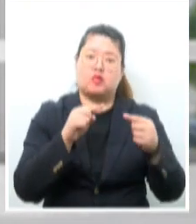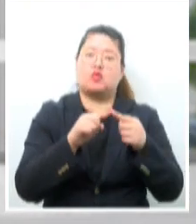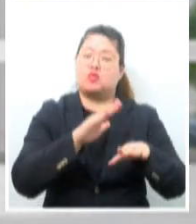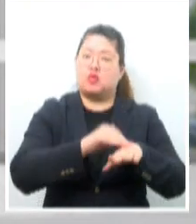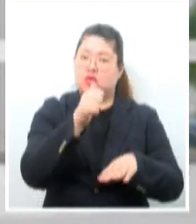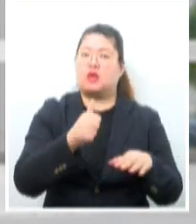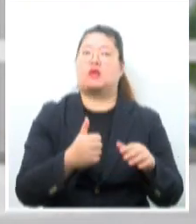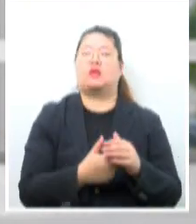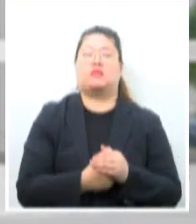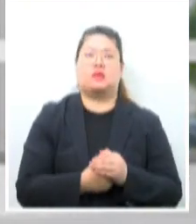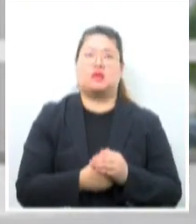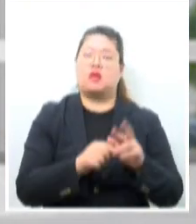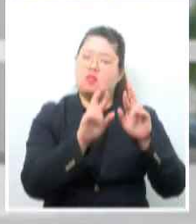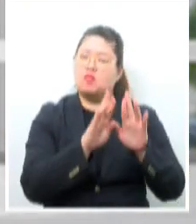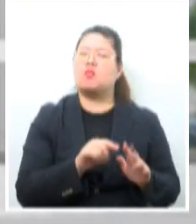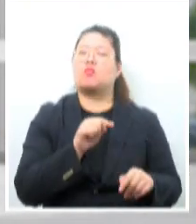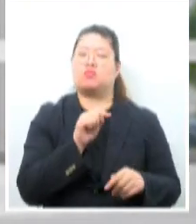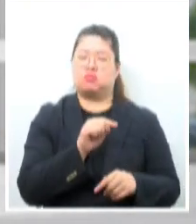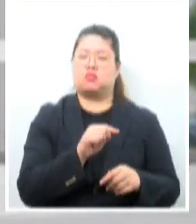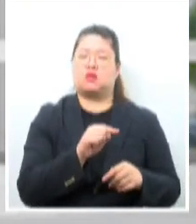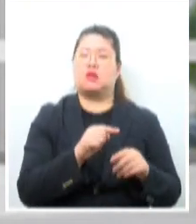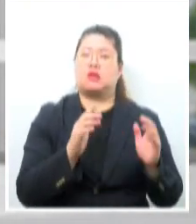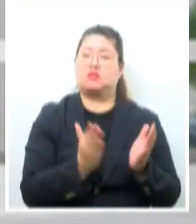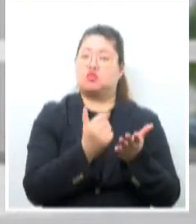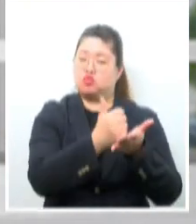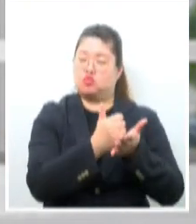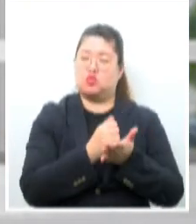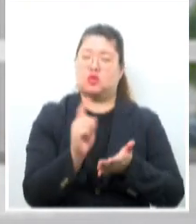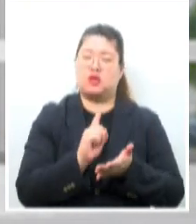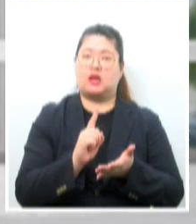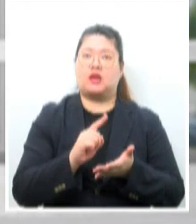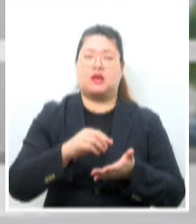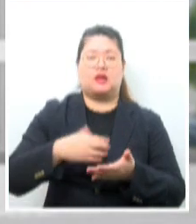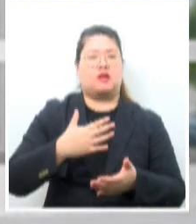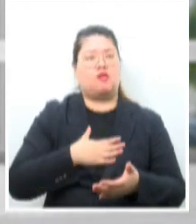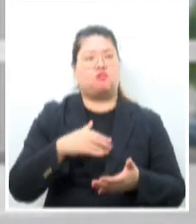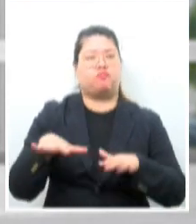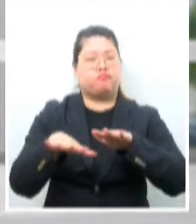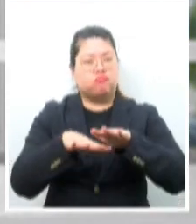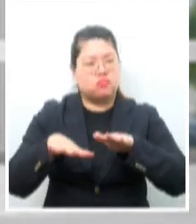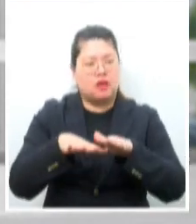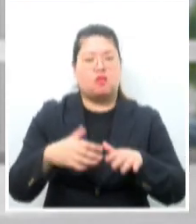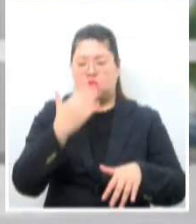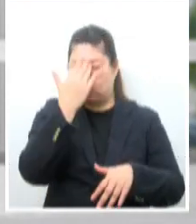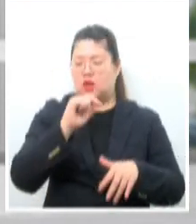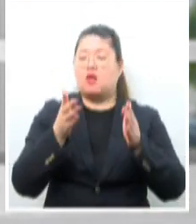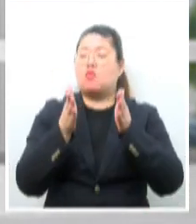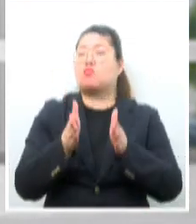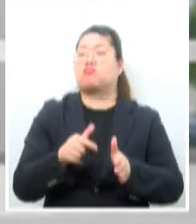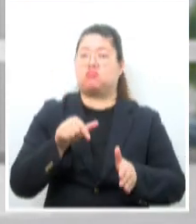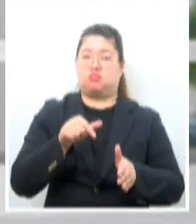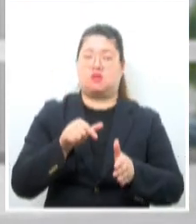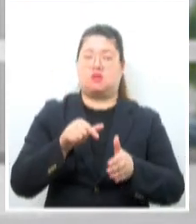อนิกส์นะครับระบบนี้จะพยายามเนี่ยให้ผู้เรียนเนี่ยได้เห็นว่าตัวเองมีต้นทุนอะไรบ้างมนุษย์เราเนี่ยนะครับสามารถสร้างมูลค่